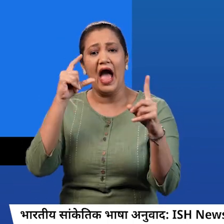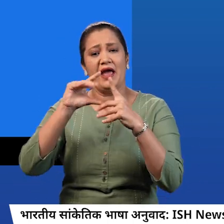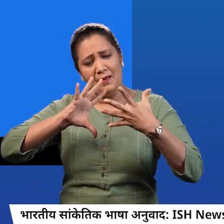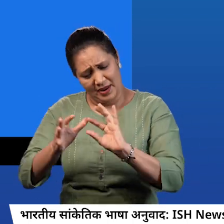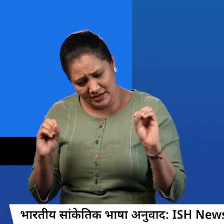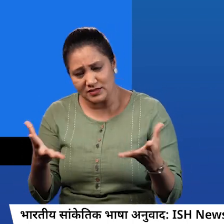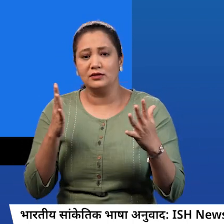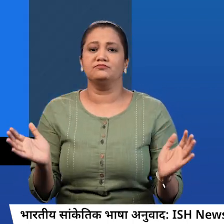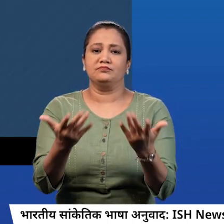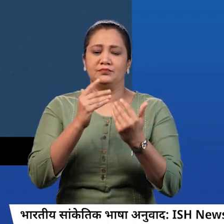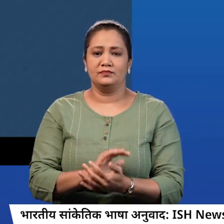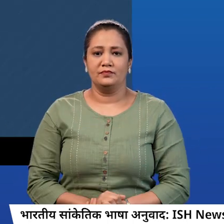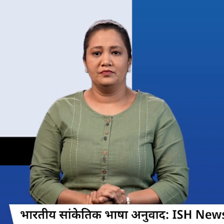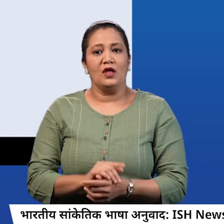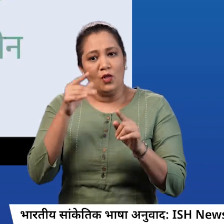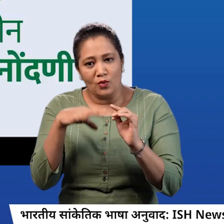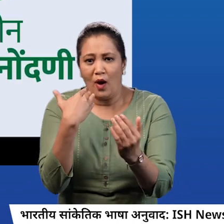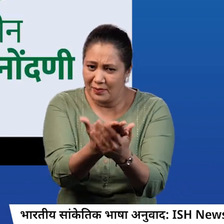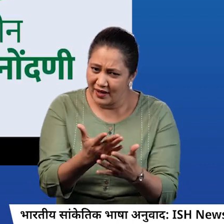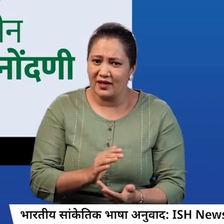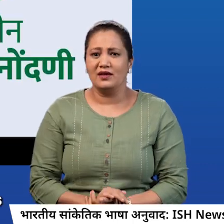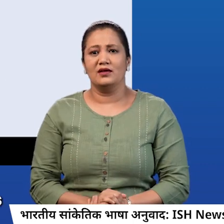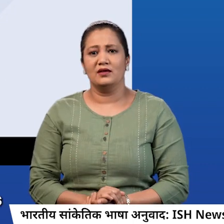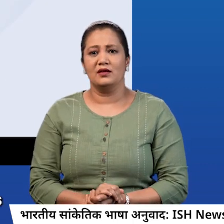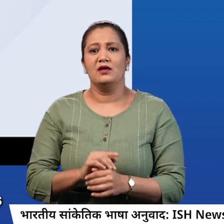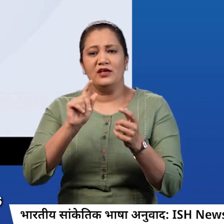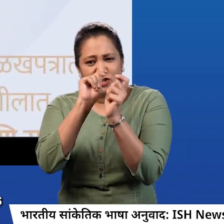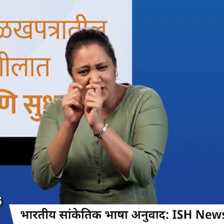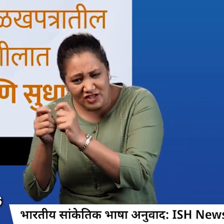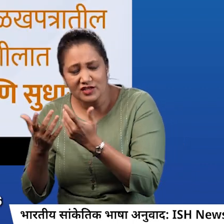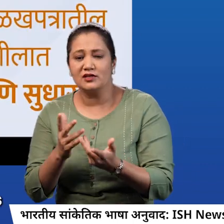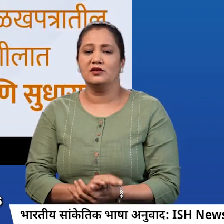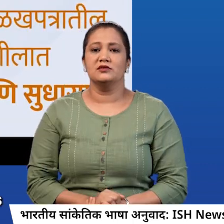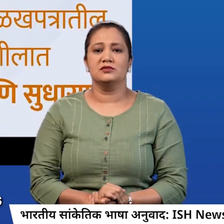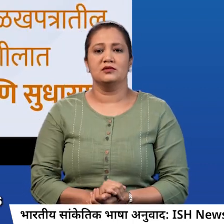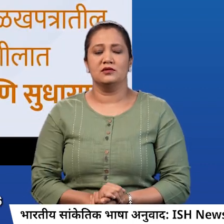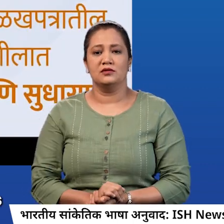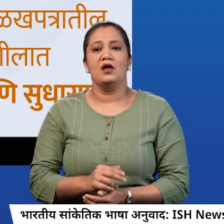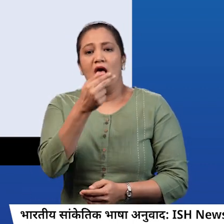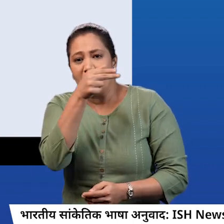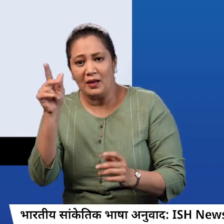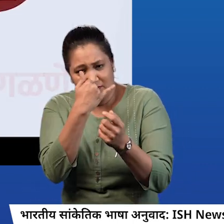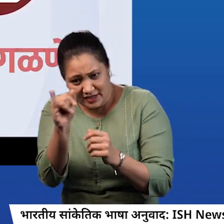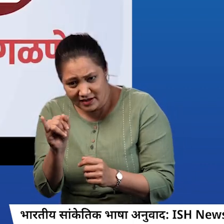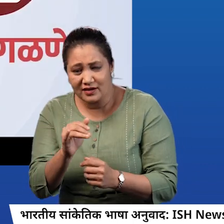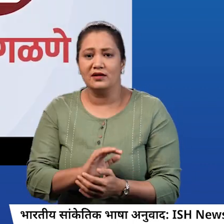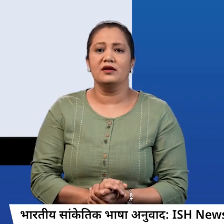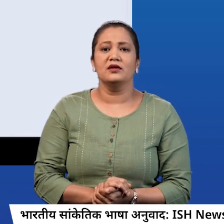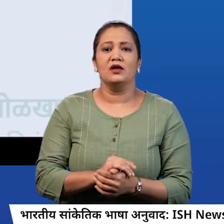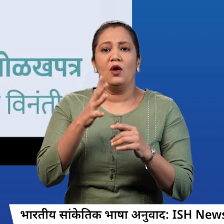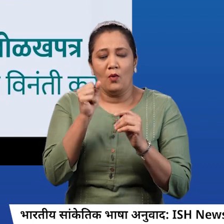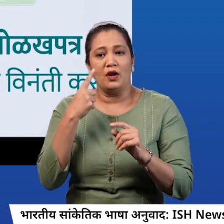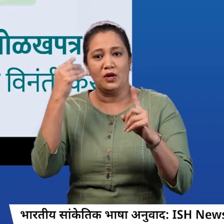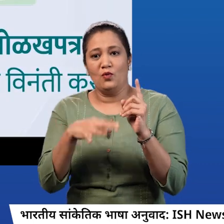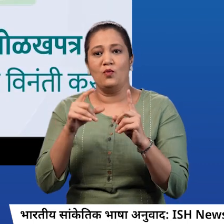voters.eci.gov.in या संकेतस्थळाचे सदस्य व्हा आणि नवीन मतदार नोंदणी, मतदार ओळखपत्रातील तपशिलातले बदल आणि सुधारणा, नाव वगळणं,